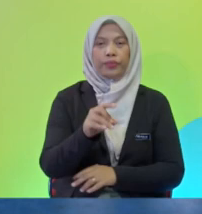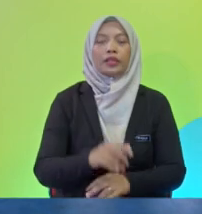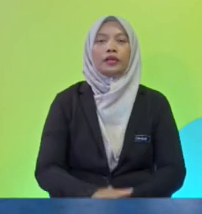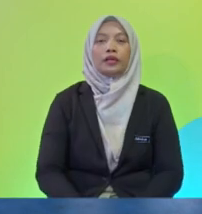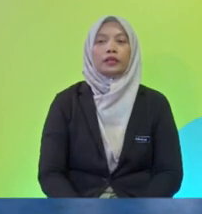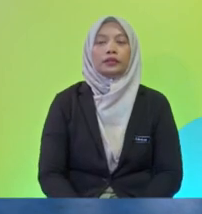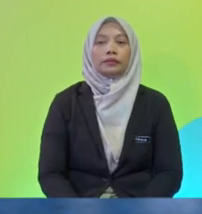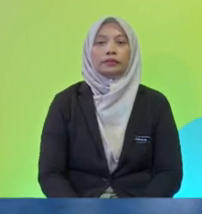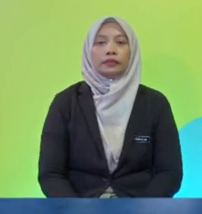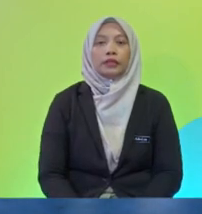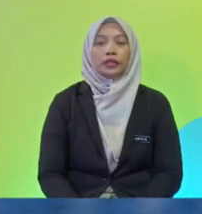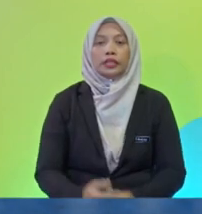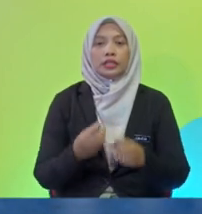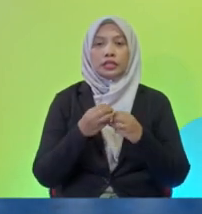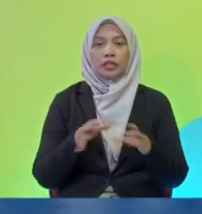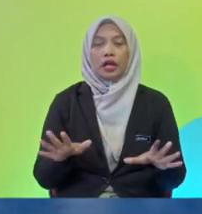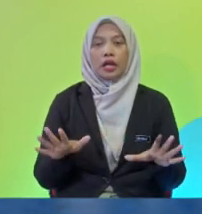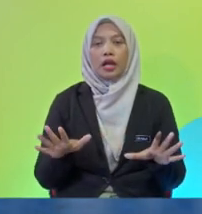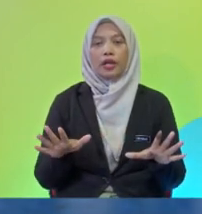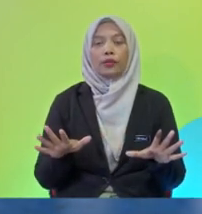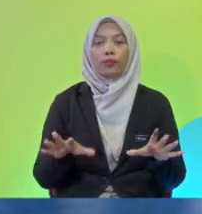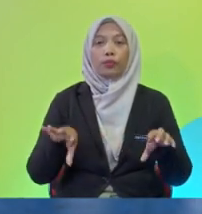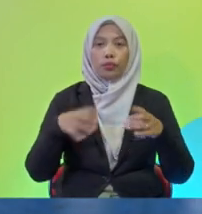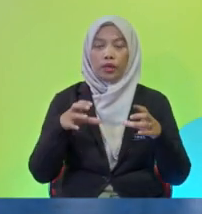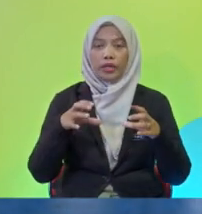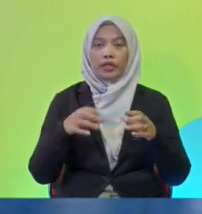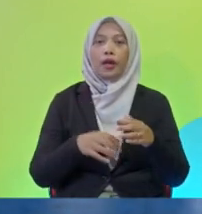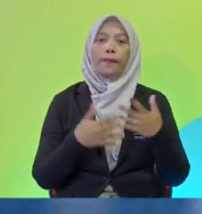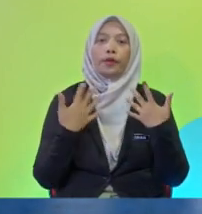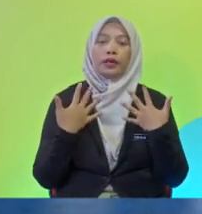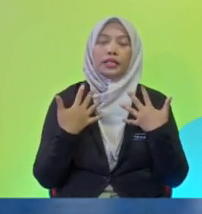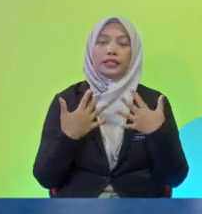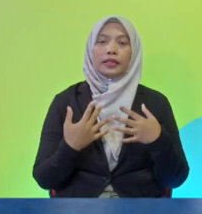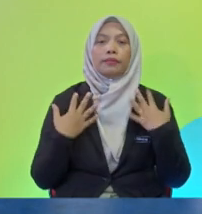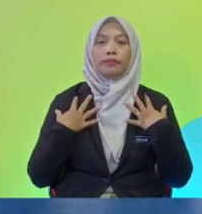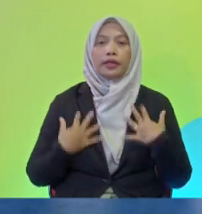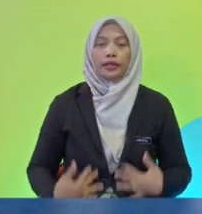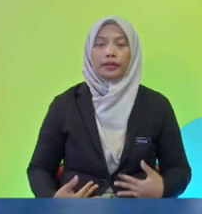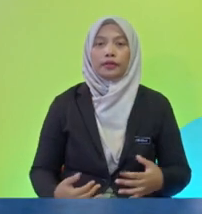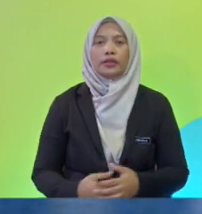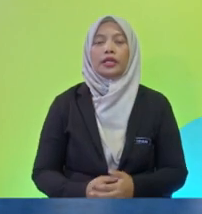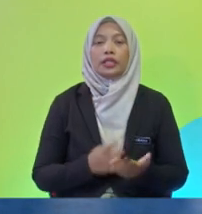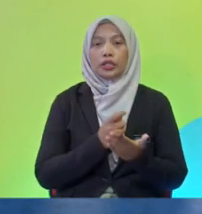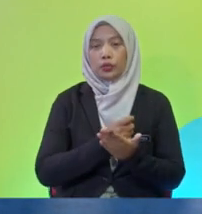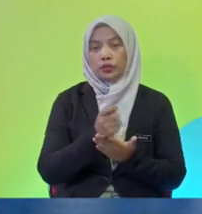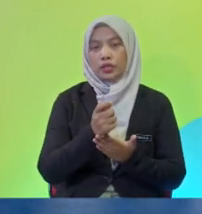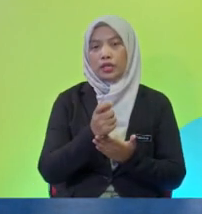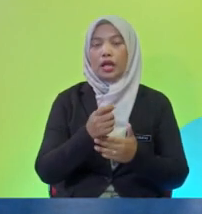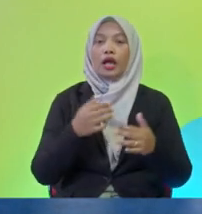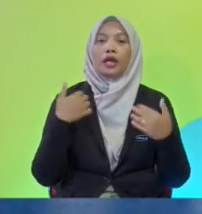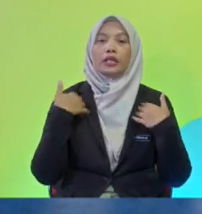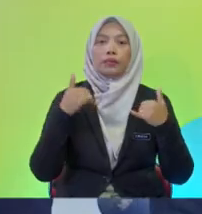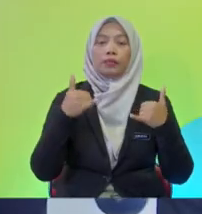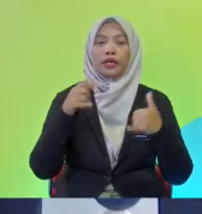1 2 3 4 5 6 7 8. Okey, Aiman. Jadi kita selesai buat sedikit regangan untuk persediaan kita untuk kita meneruskan pembelajaran kita, dan kita akan sedikit ada